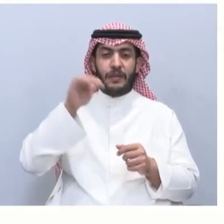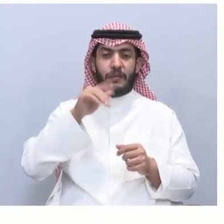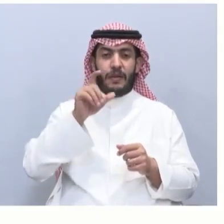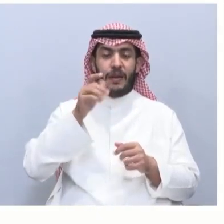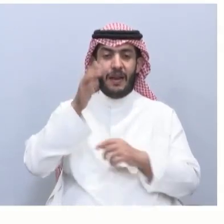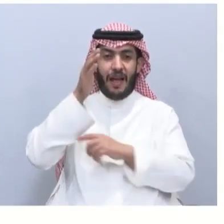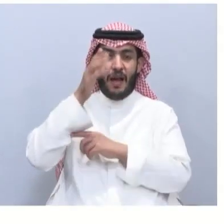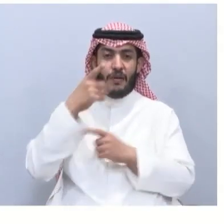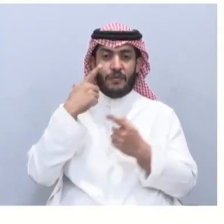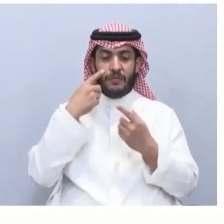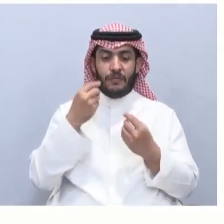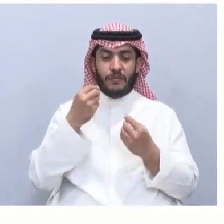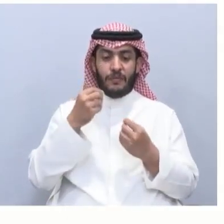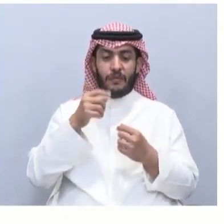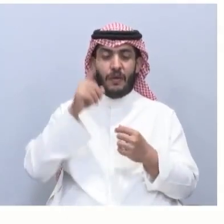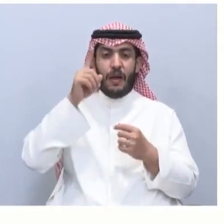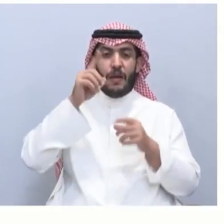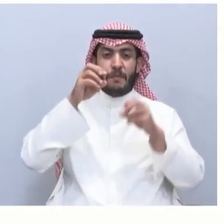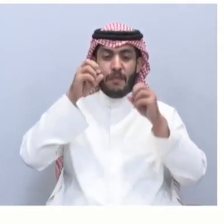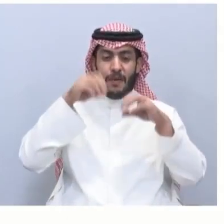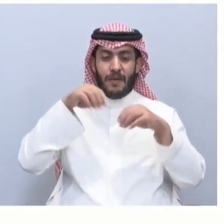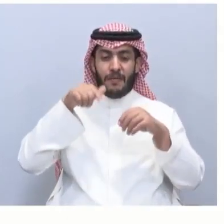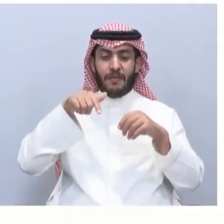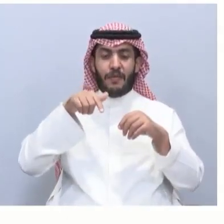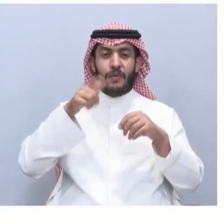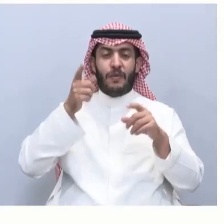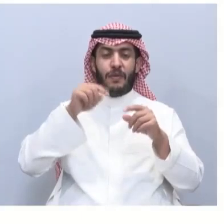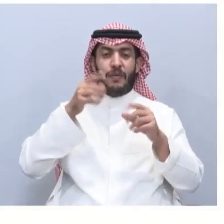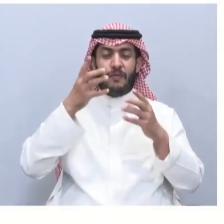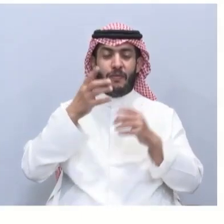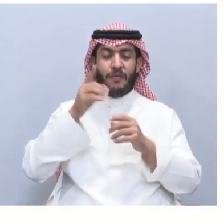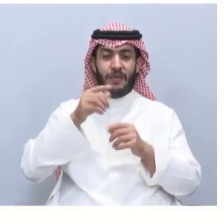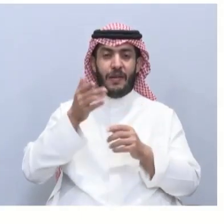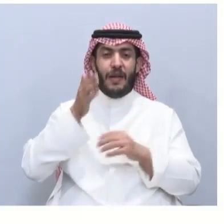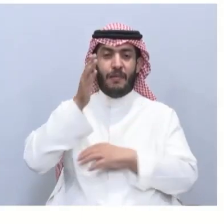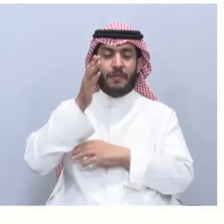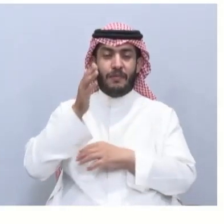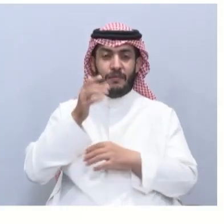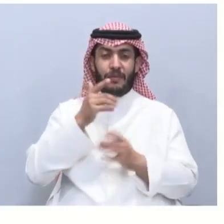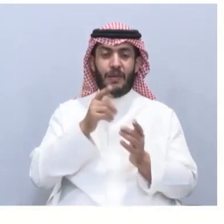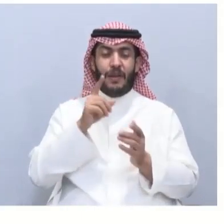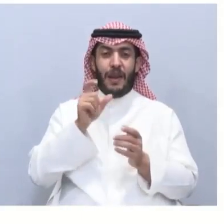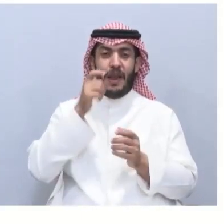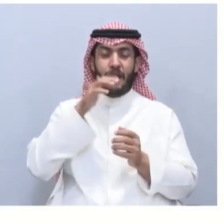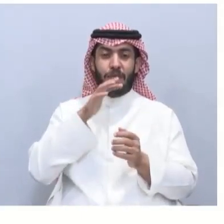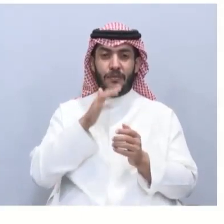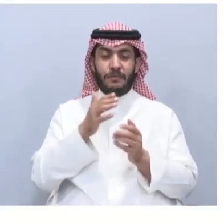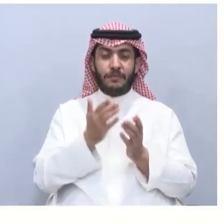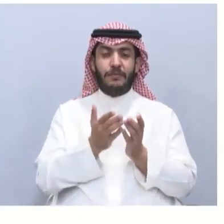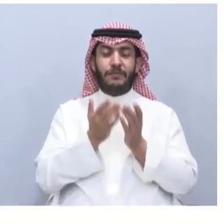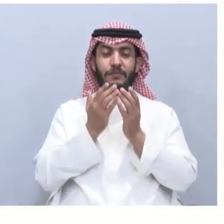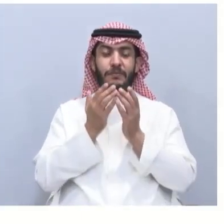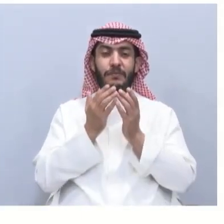بناقه حسناء اللهم بارك فيه وفي ابنه دعا له النبي صلى الله عليه وسلم